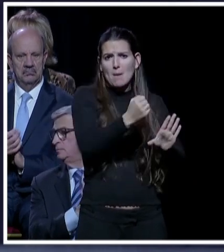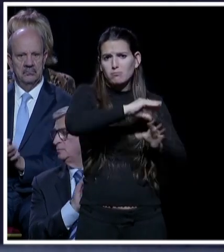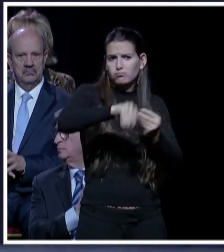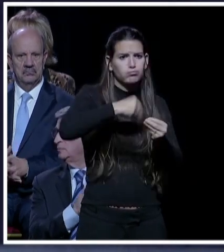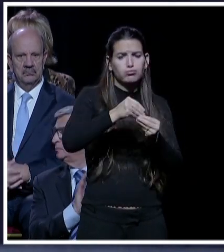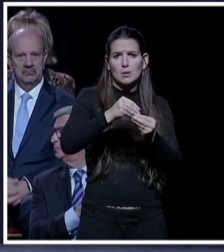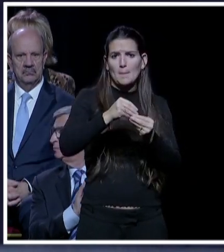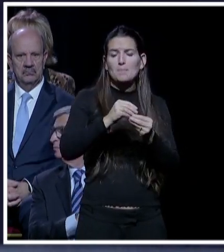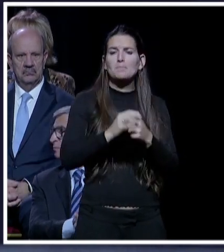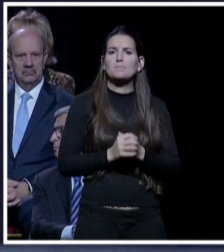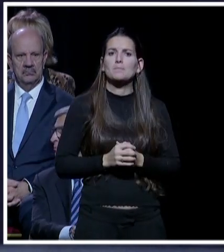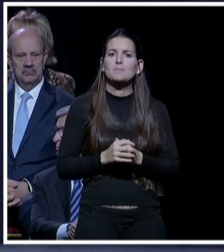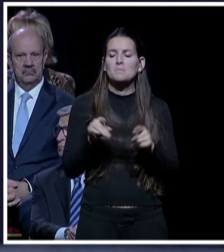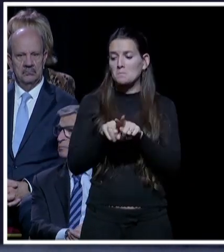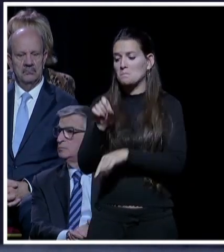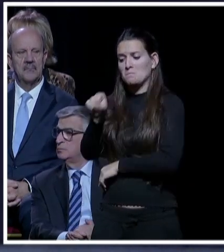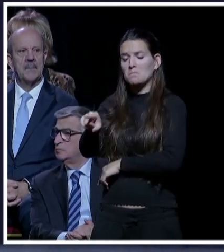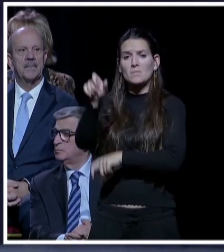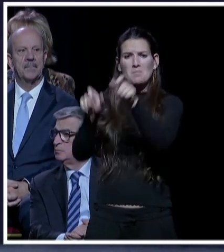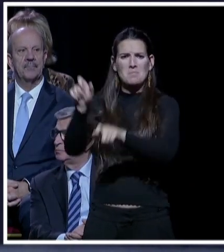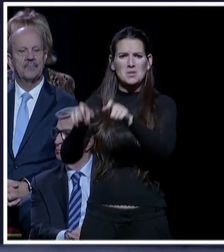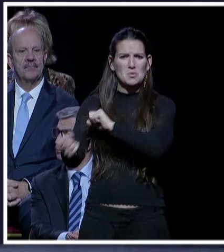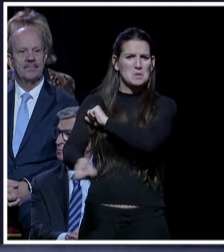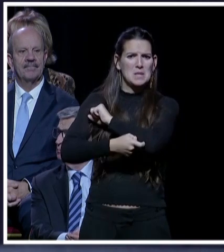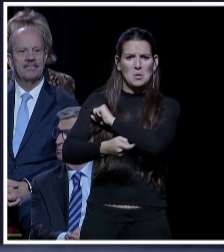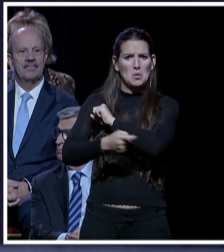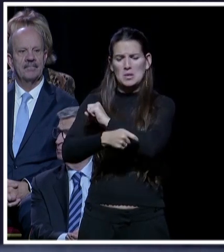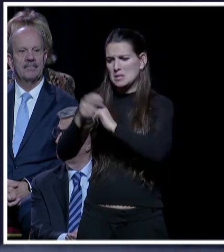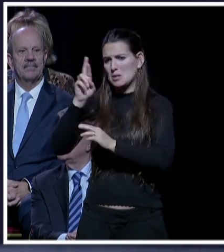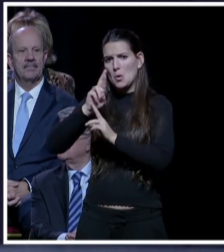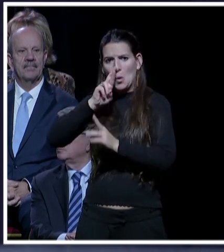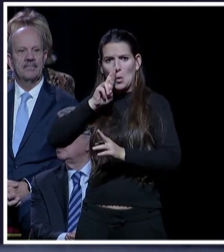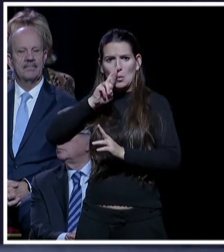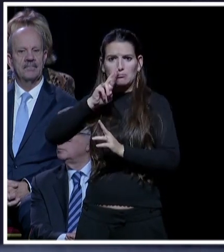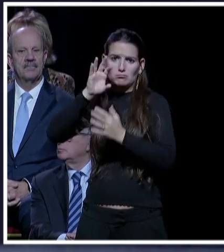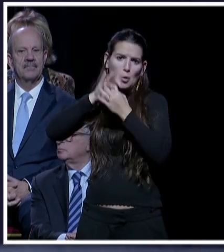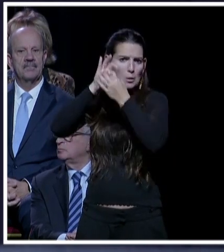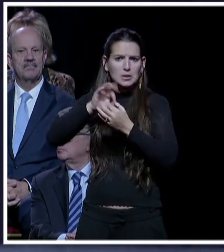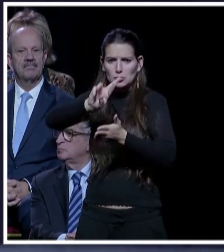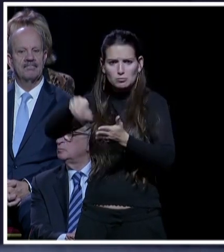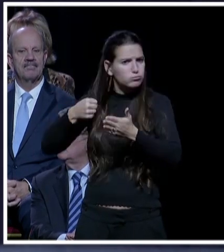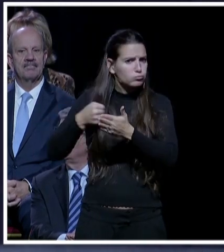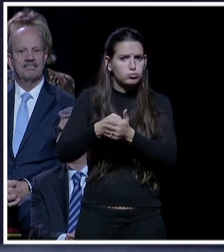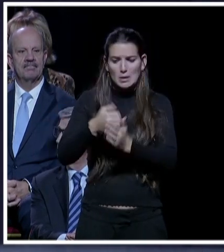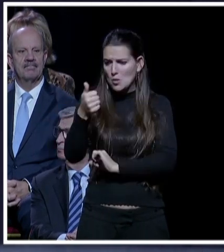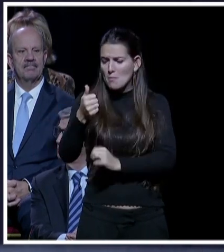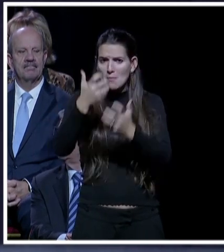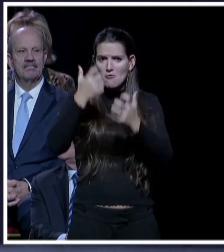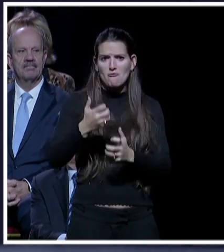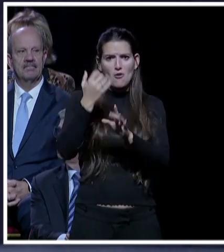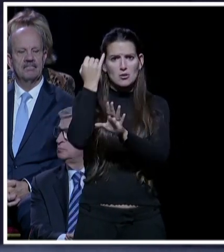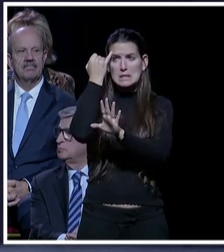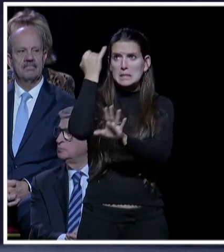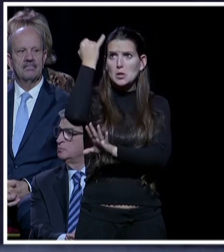Quant à l'ennemi, ce sont bien des terroristes fanatiques et radicalisés qui veulent imposer la domination de leur idéologie